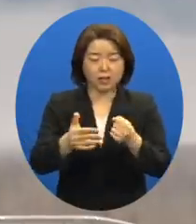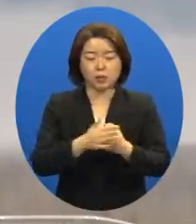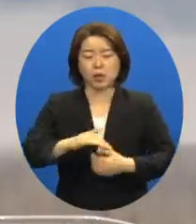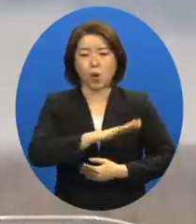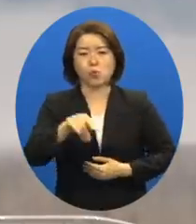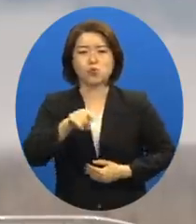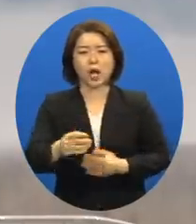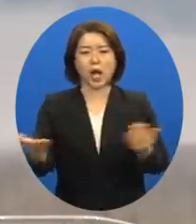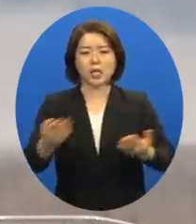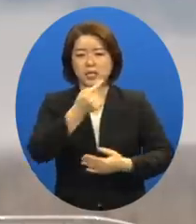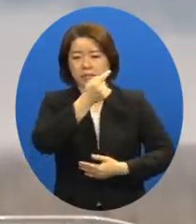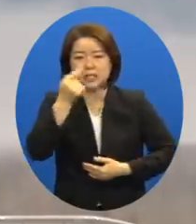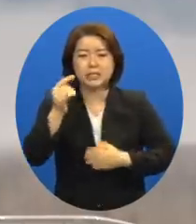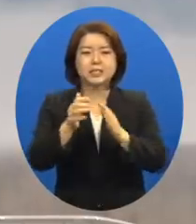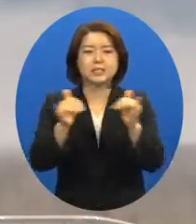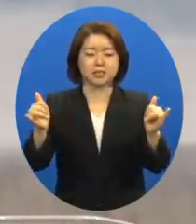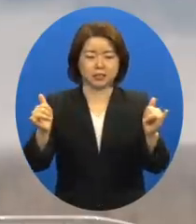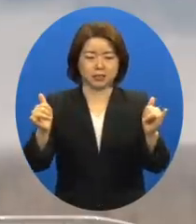일의 증인이라.